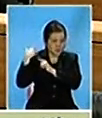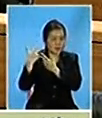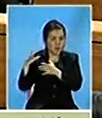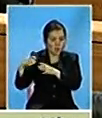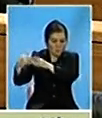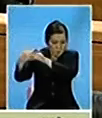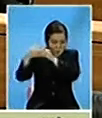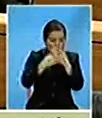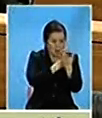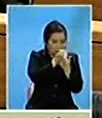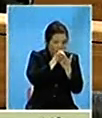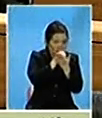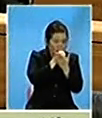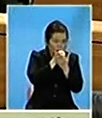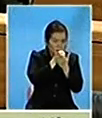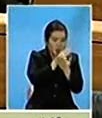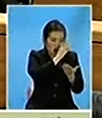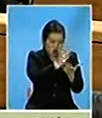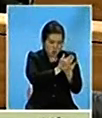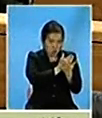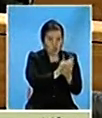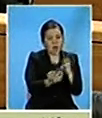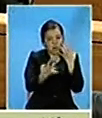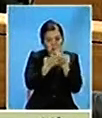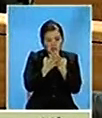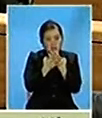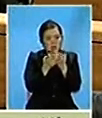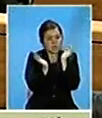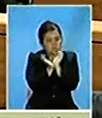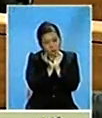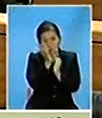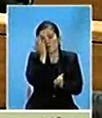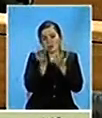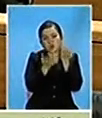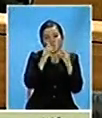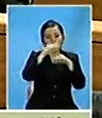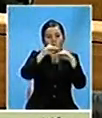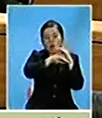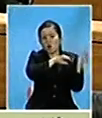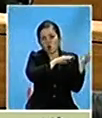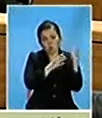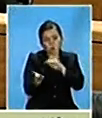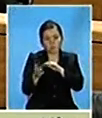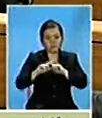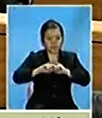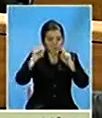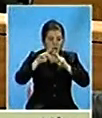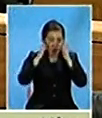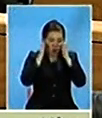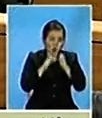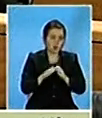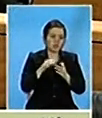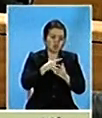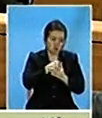าค่ายรอตรวจพิสูจน์การนำไปกักขังที่สถานพินิจหรือการจำคุกล้วนแต่ล้มเหลวไม่ทำให้ผู้เสพสำนึกกลับตัวเป็นค